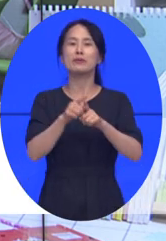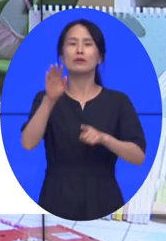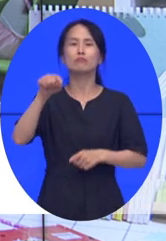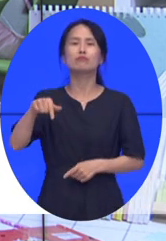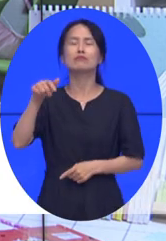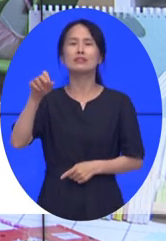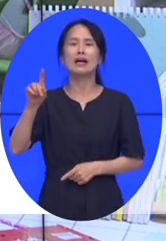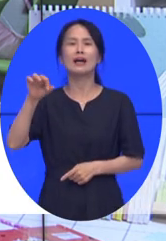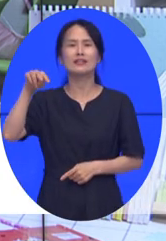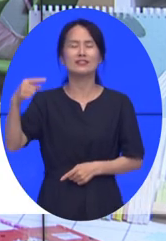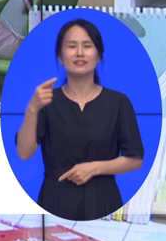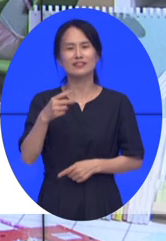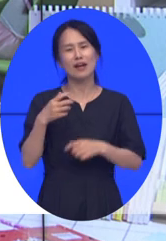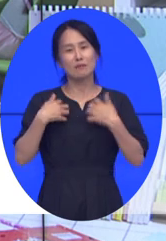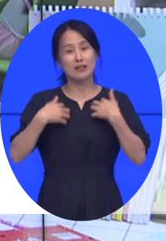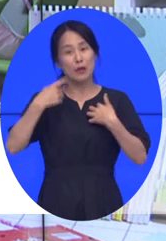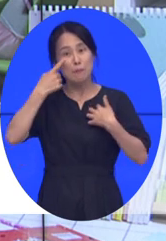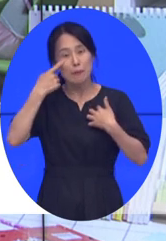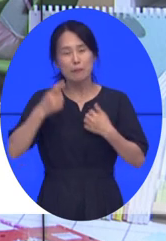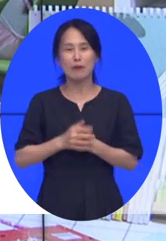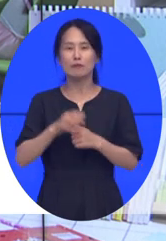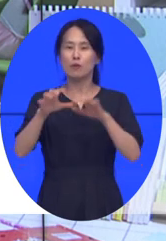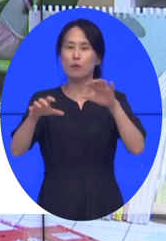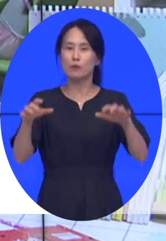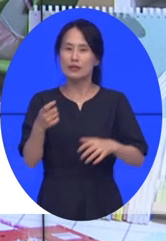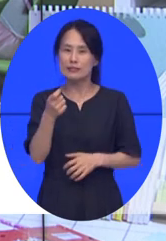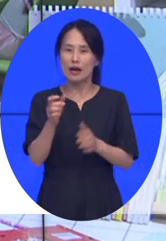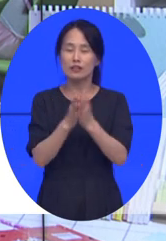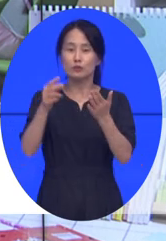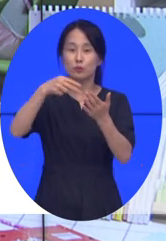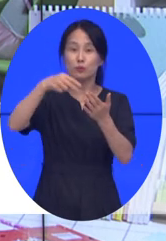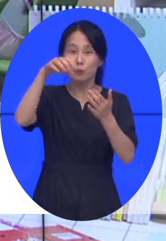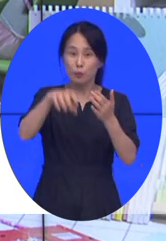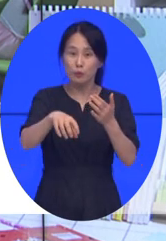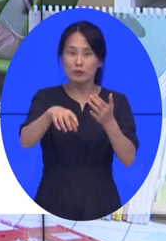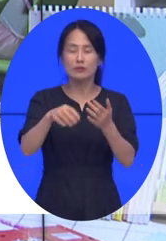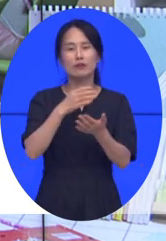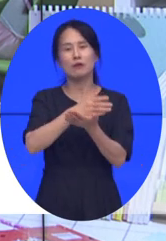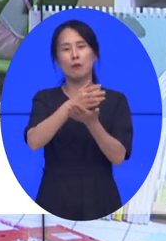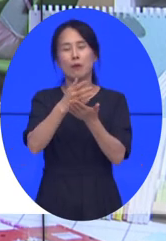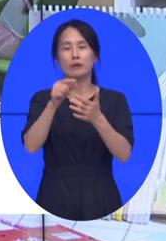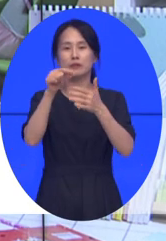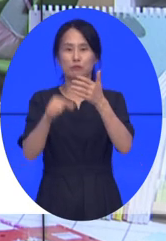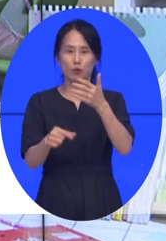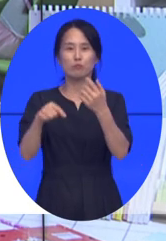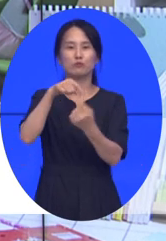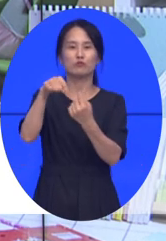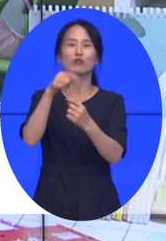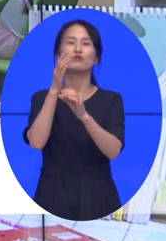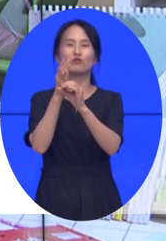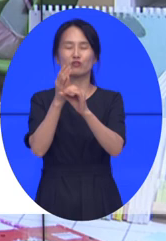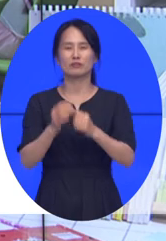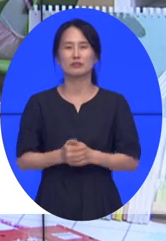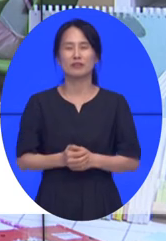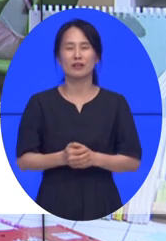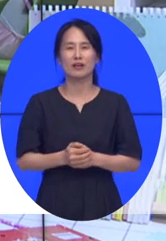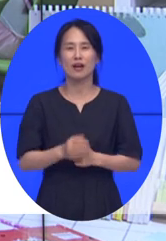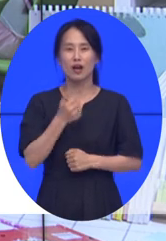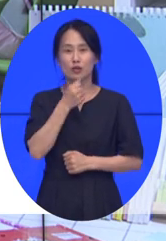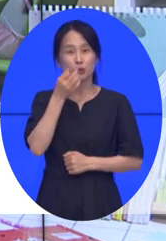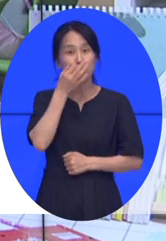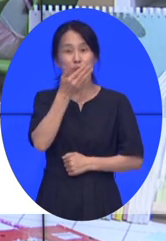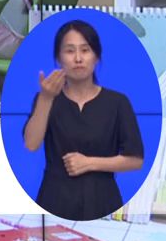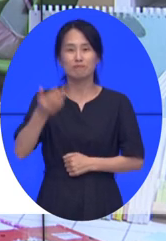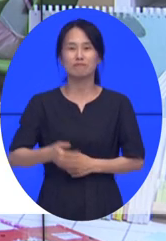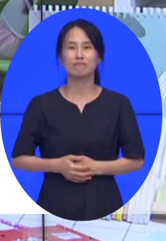건 어떨까요? 도내 곳곳에 위치한 작은 도서관에서는 다채로운 프로그램도 운영 중입니다. 최창순